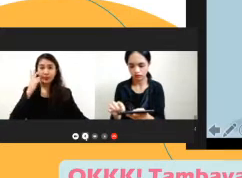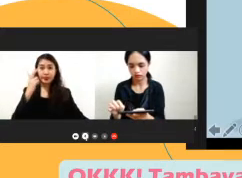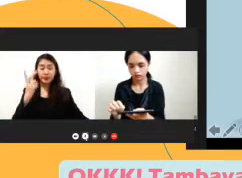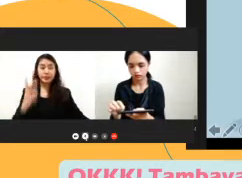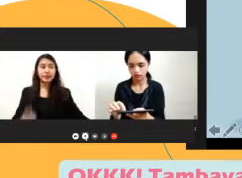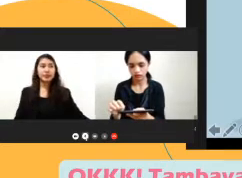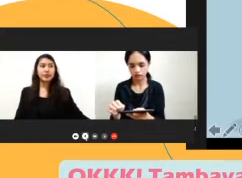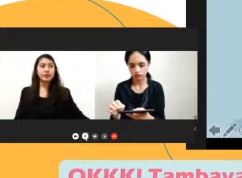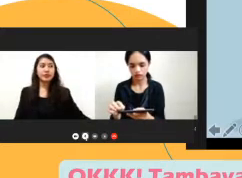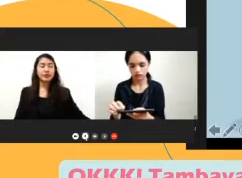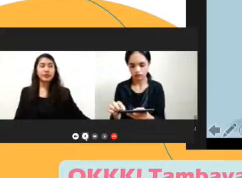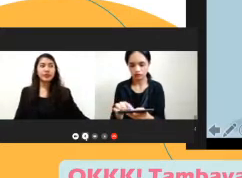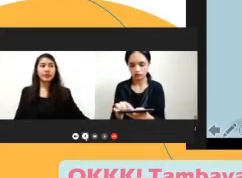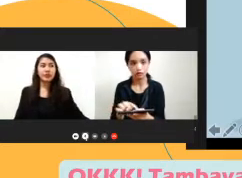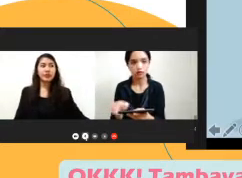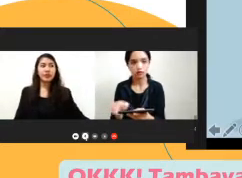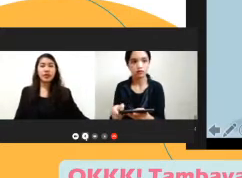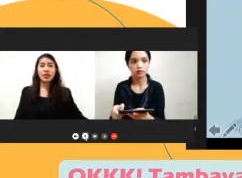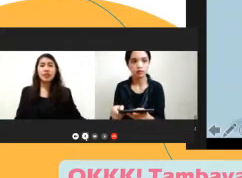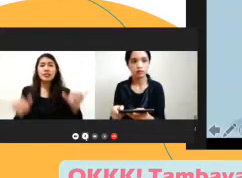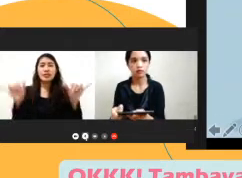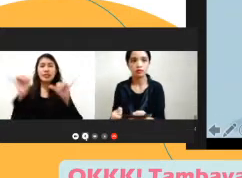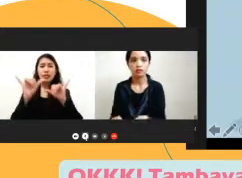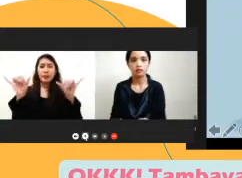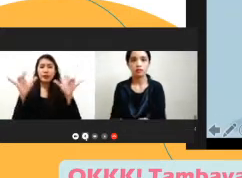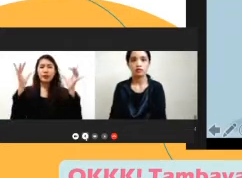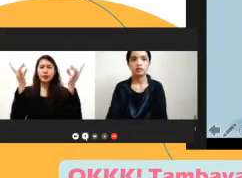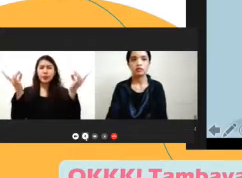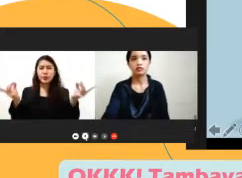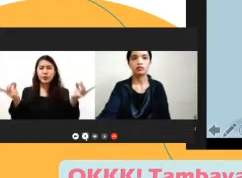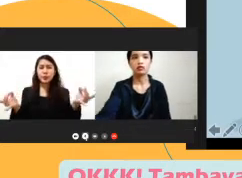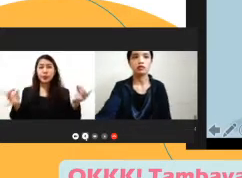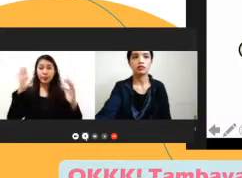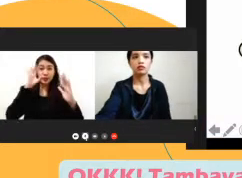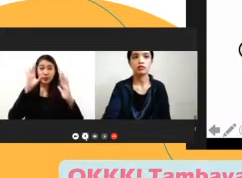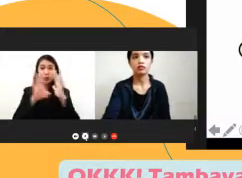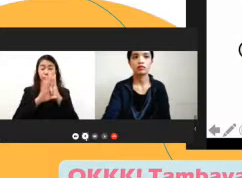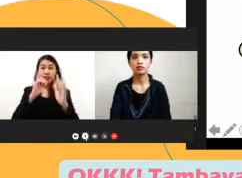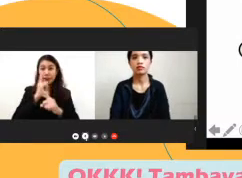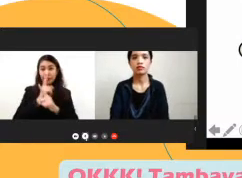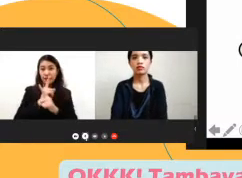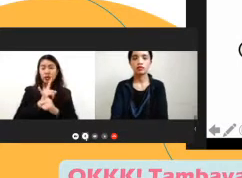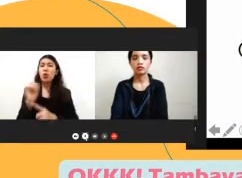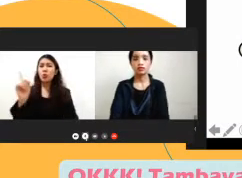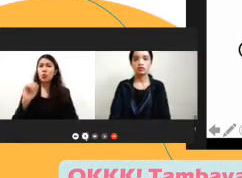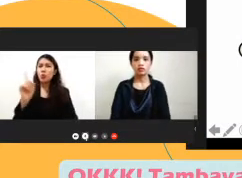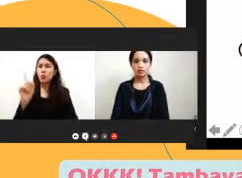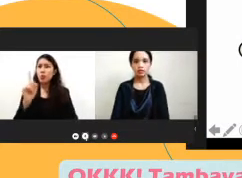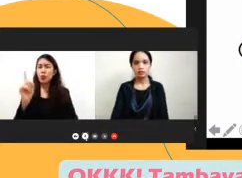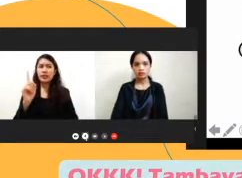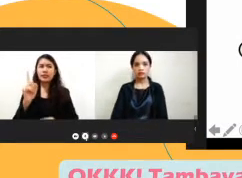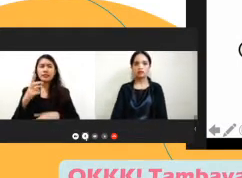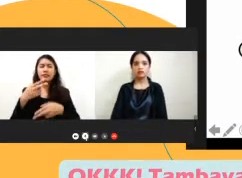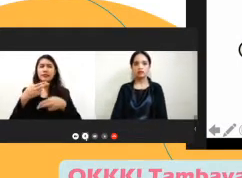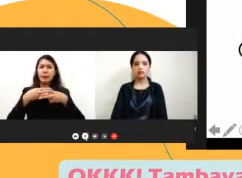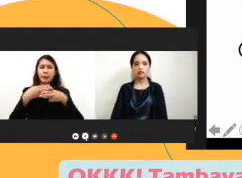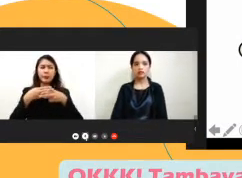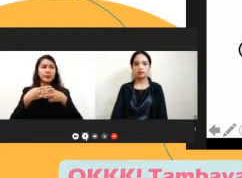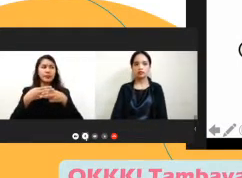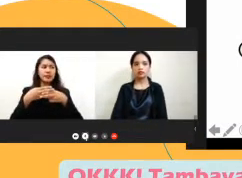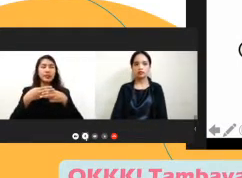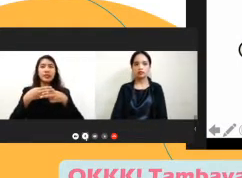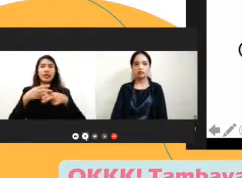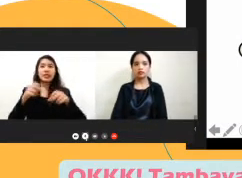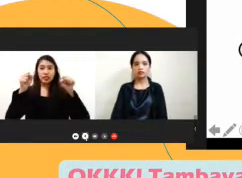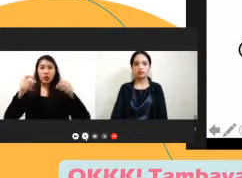Diba? Para siyang nagyoyoga, no? Ito ay tinatawag na pamamahala. ang